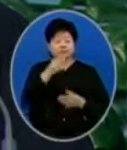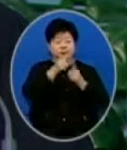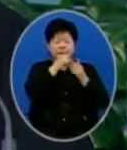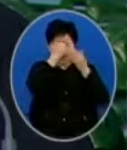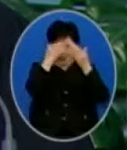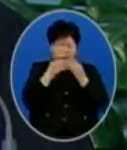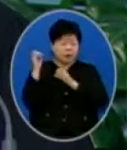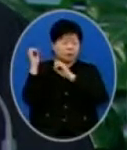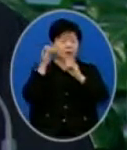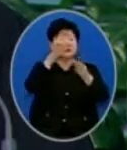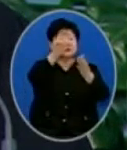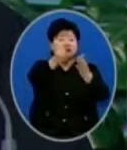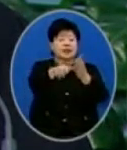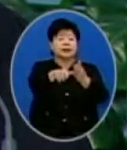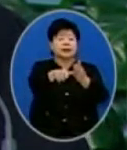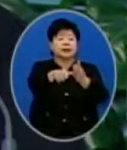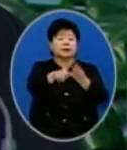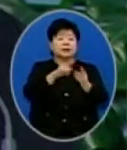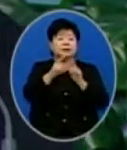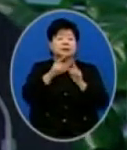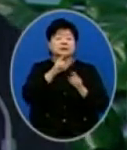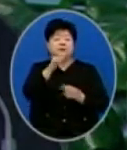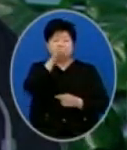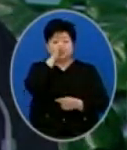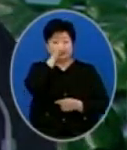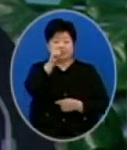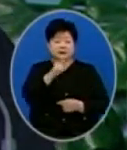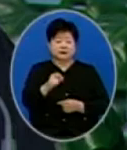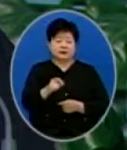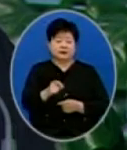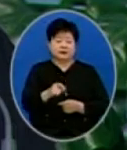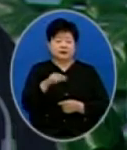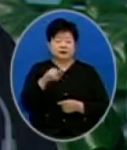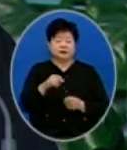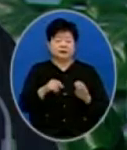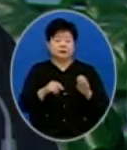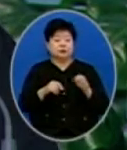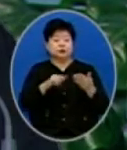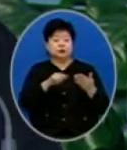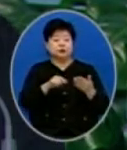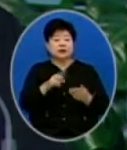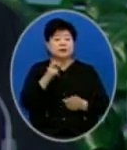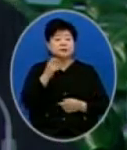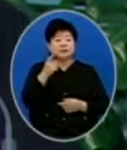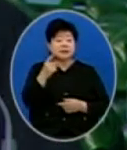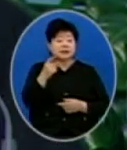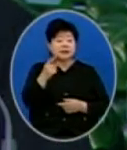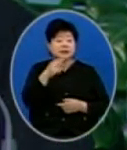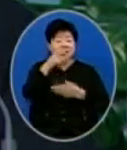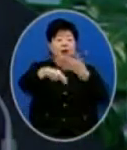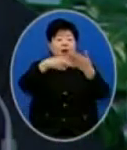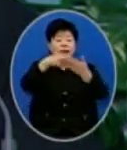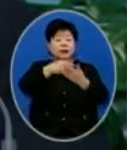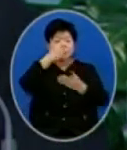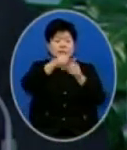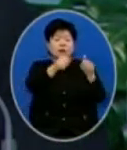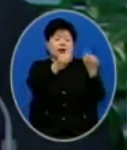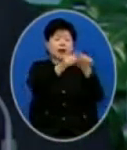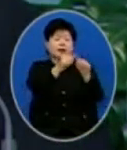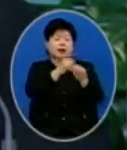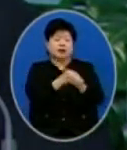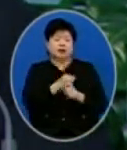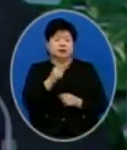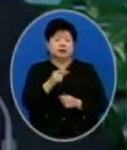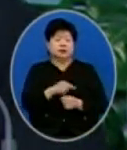요셉이 감옥에 던져졌습니다 그런데 성경은 이렇게 기록하고 있습니다 창세기 39장 21절에 야훼께서 요셉과 함께